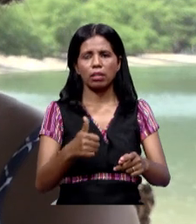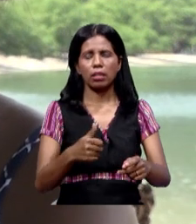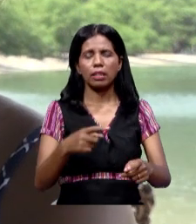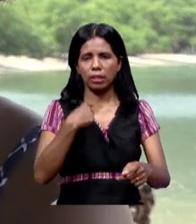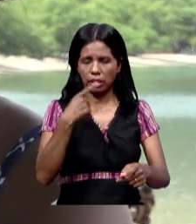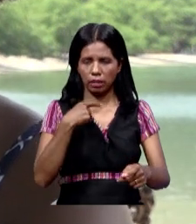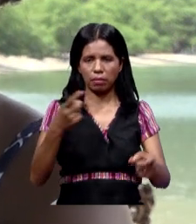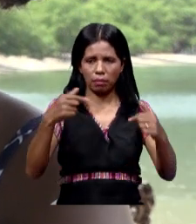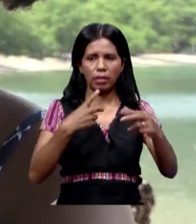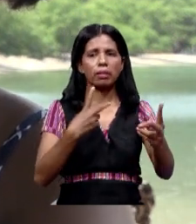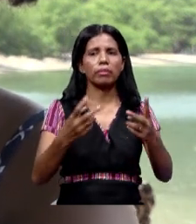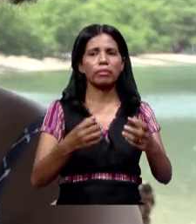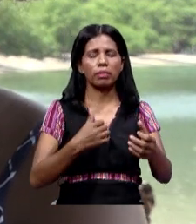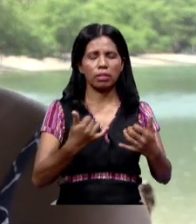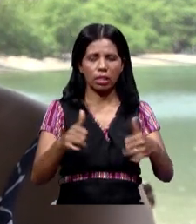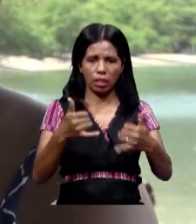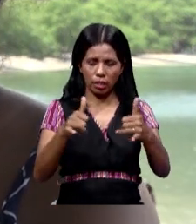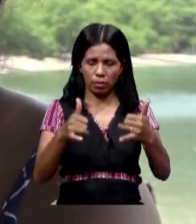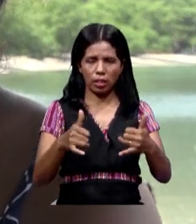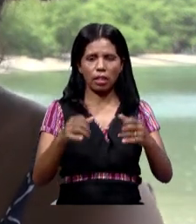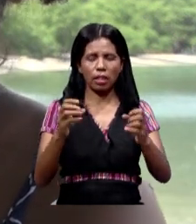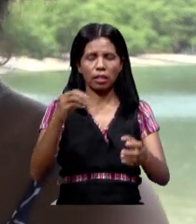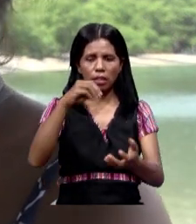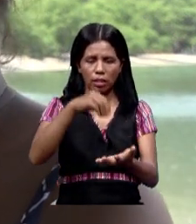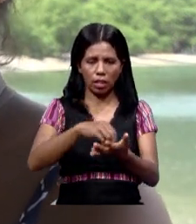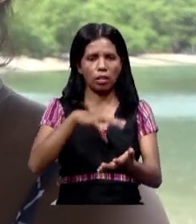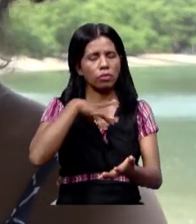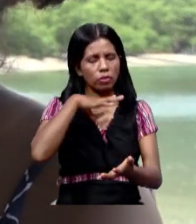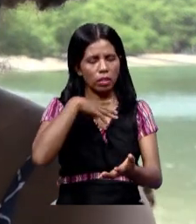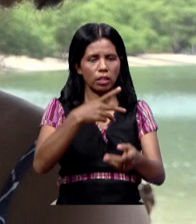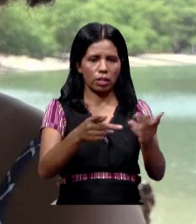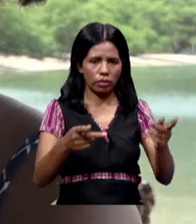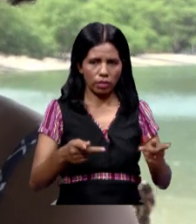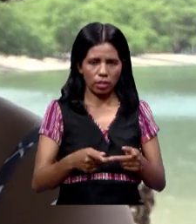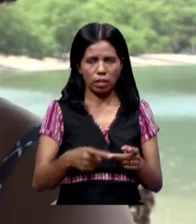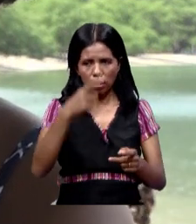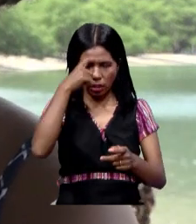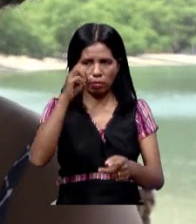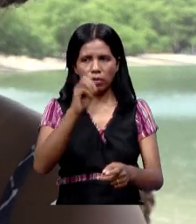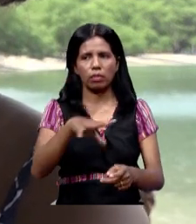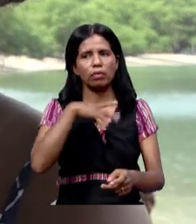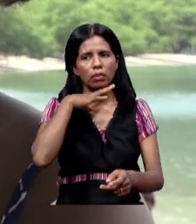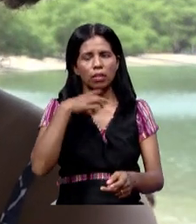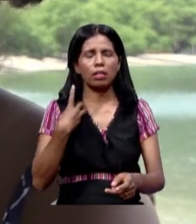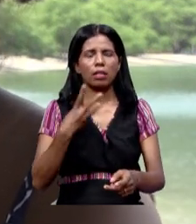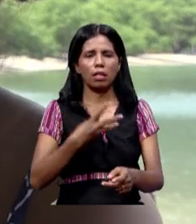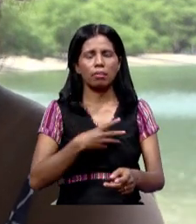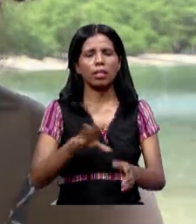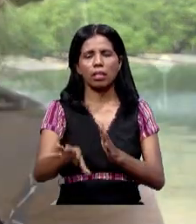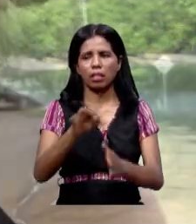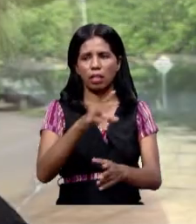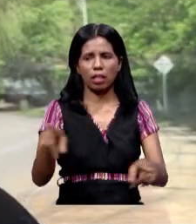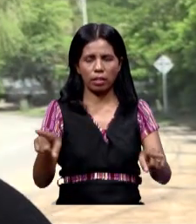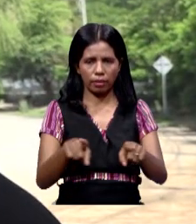sampai tensi tay fating, hang kari, tensi hil tu tuir fire ba. Tama fire kalau saya, I'm hil tu tuir tuir, hanya